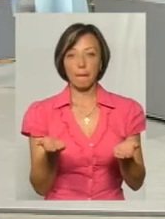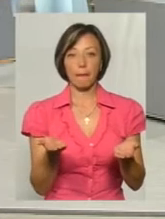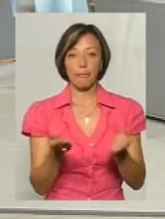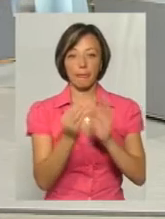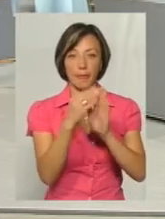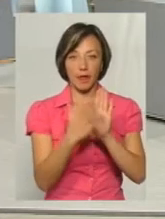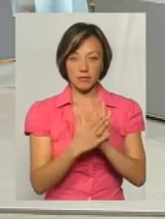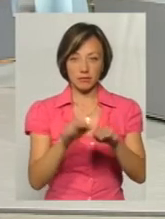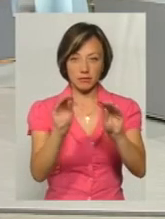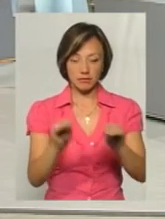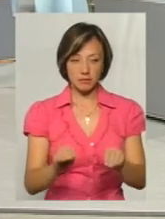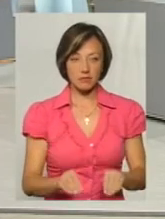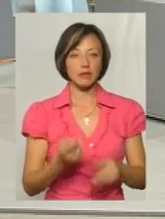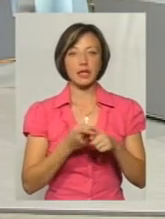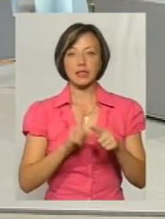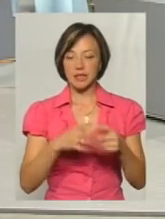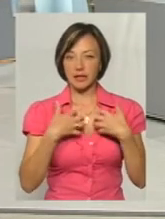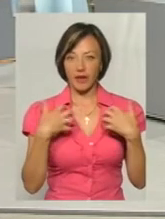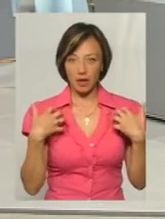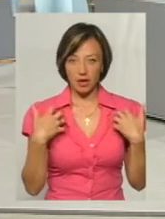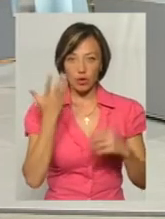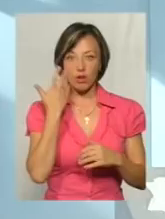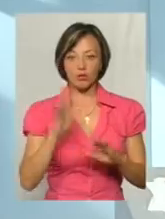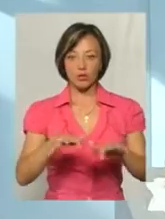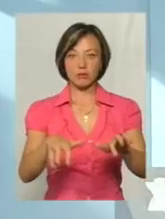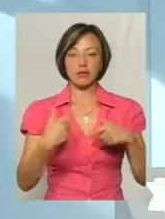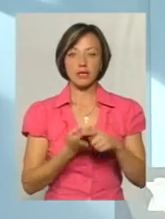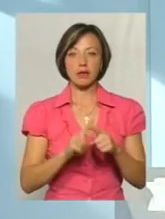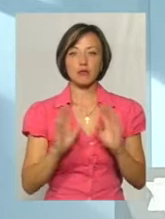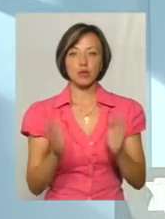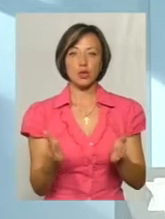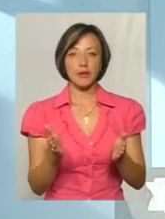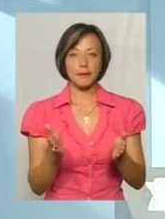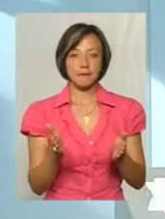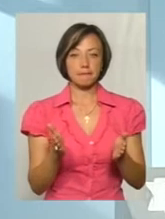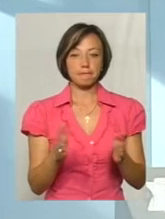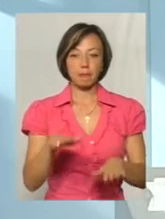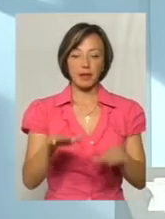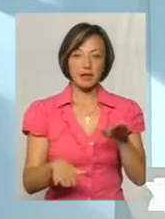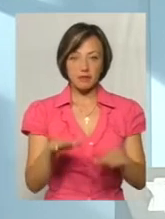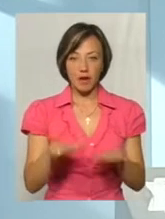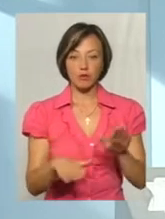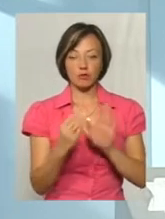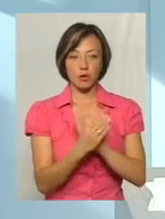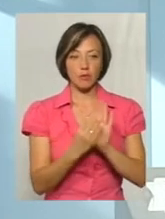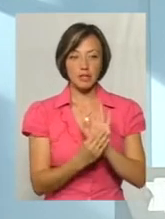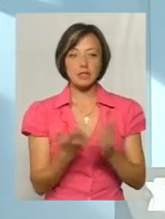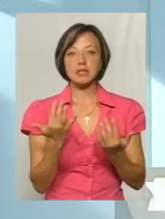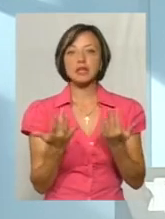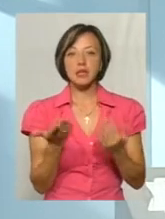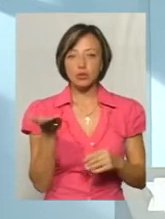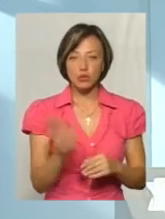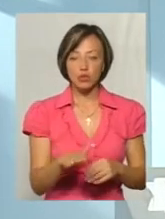актують даних тварин, коли вони будуть вилучатися, це буде відповідно зважуватися, прописуватися, скільки тварин